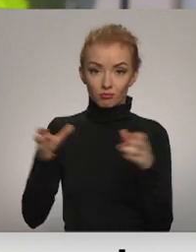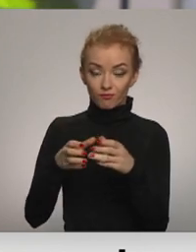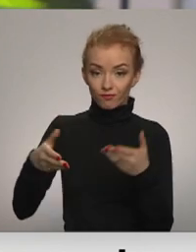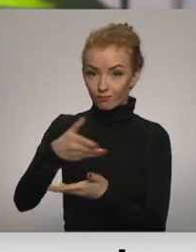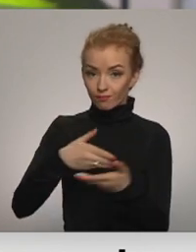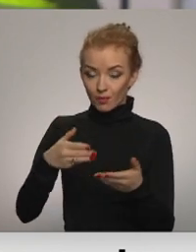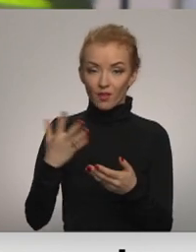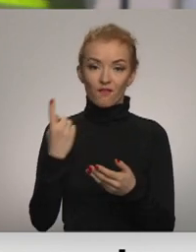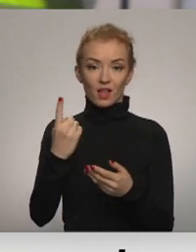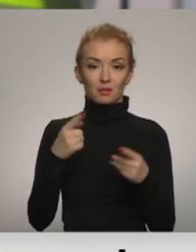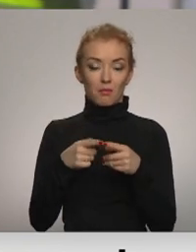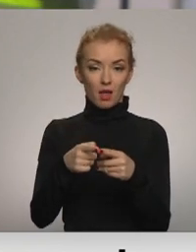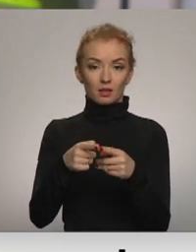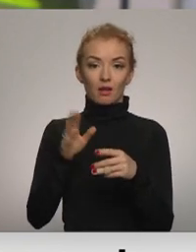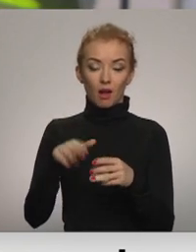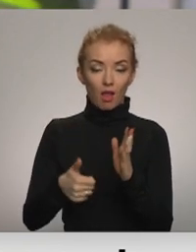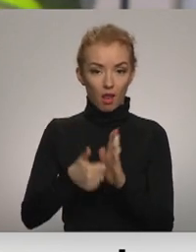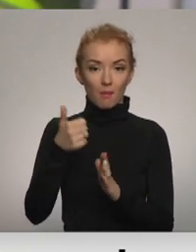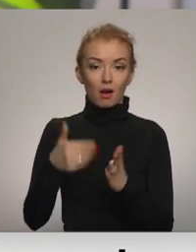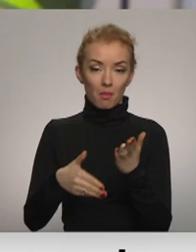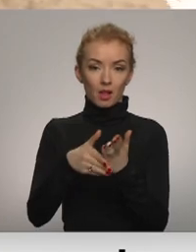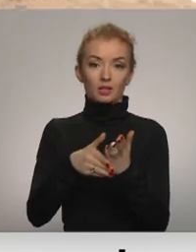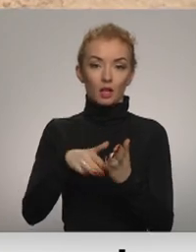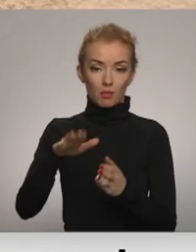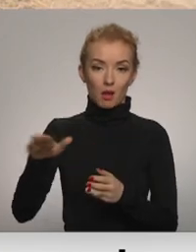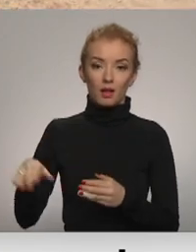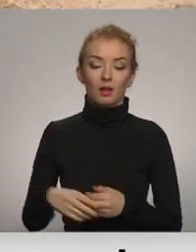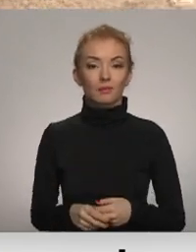strādās ar vienu mērķi, lai pēc iespējas labāk palīdzētu